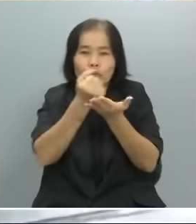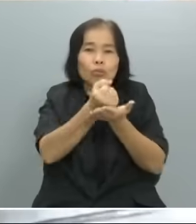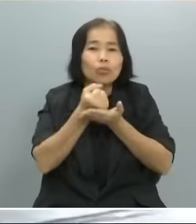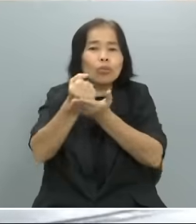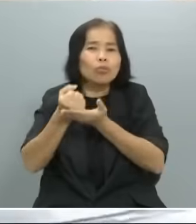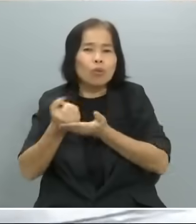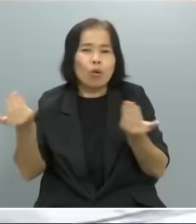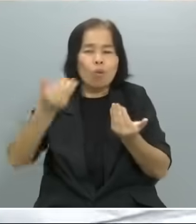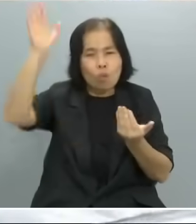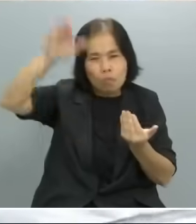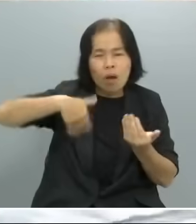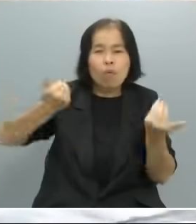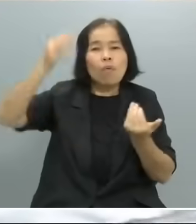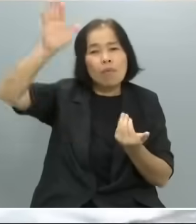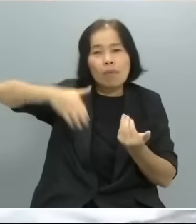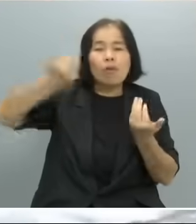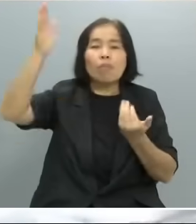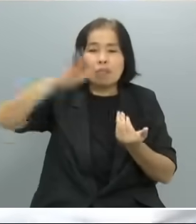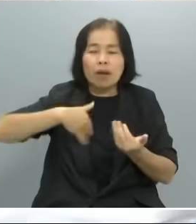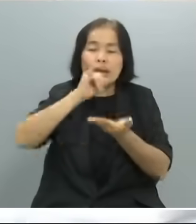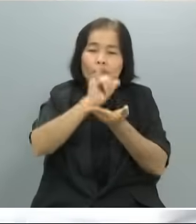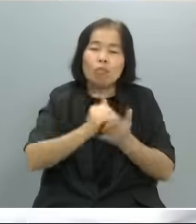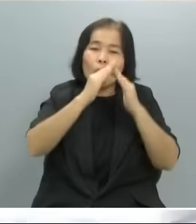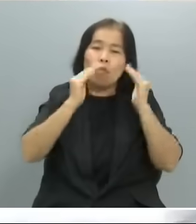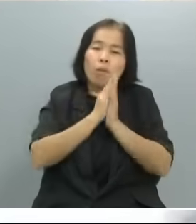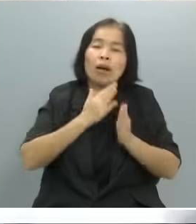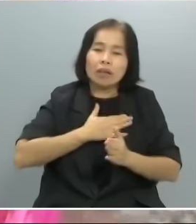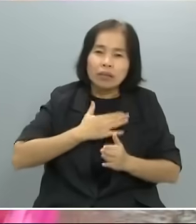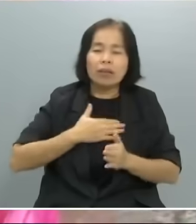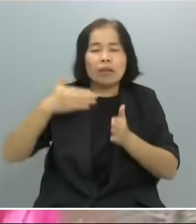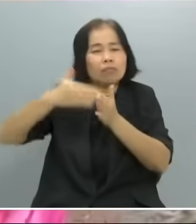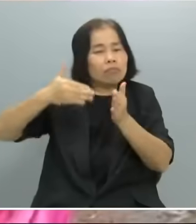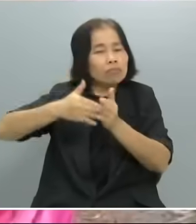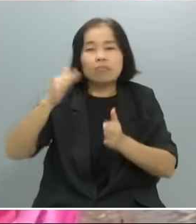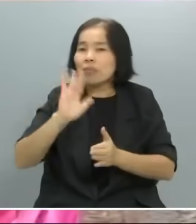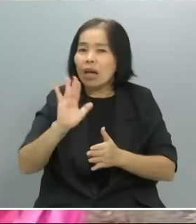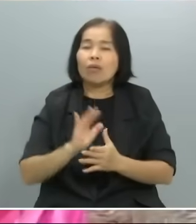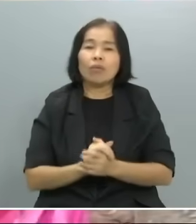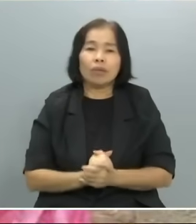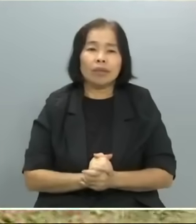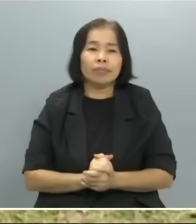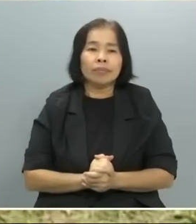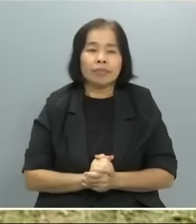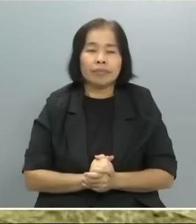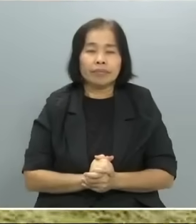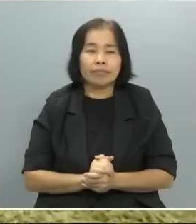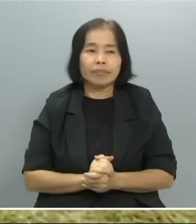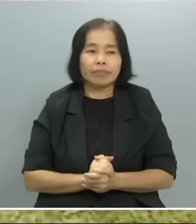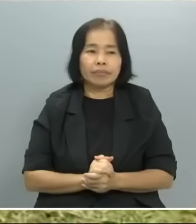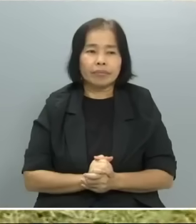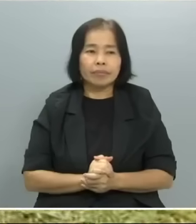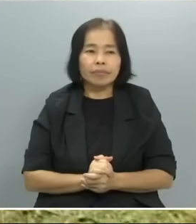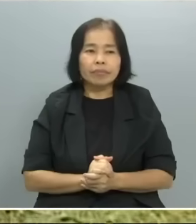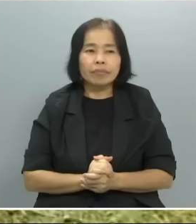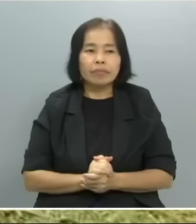นำร่างของลูกชายกลับบ้านขอให้ทุกอย่างราบรื่นไม่ติดขัด100%